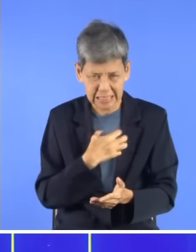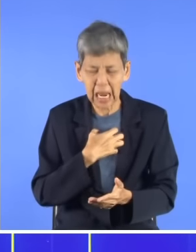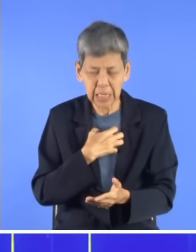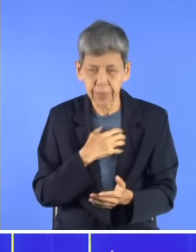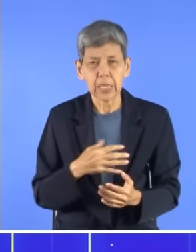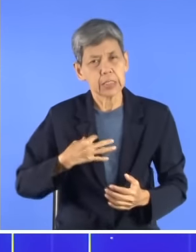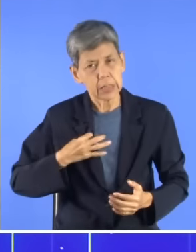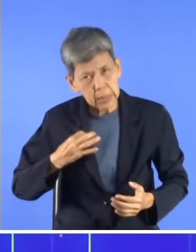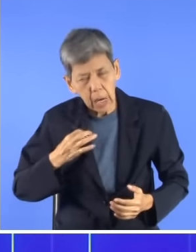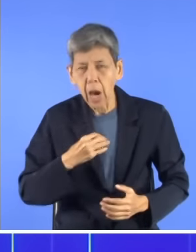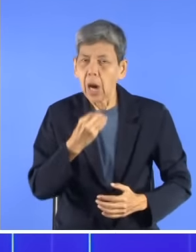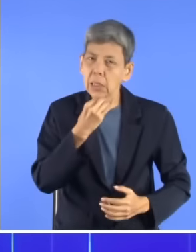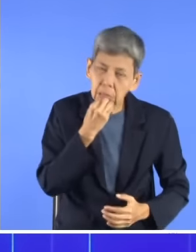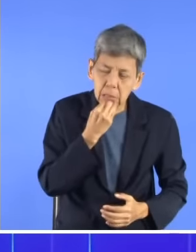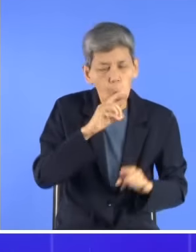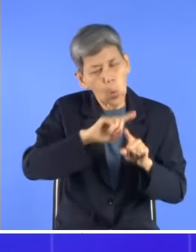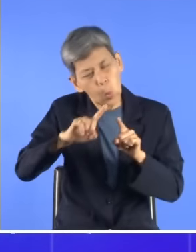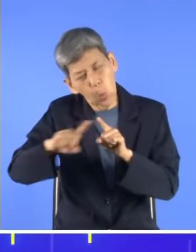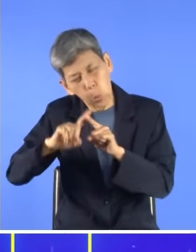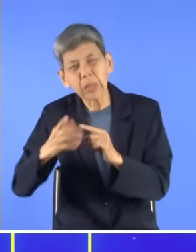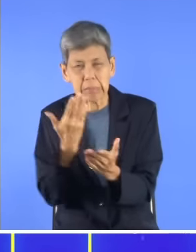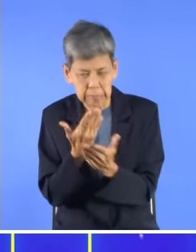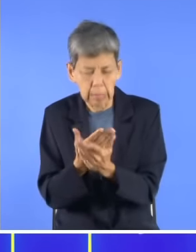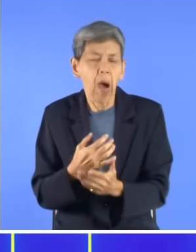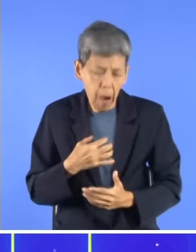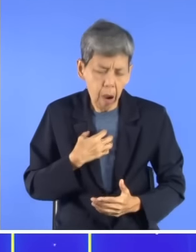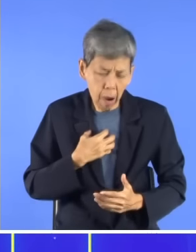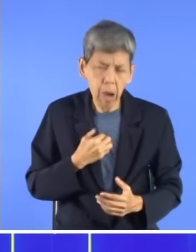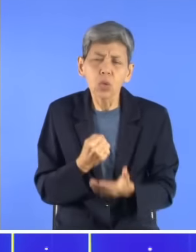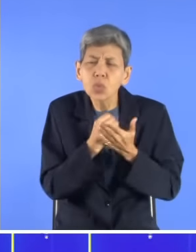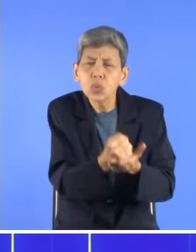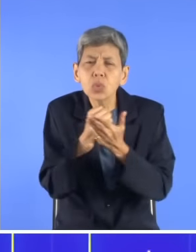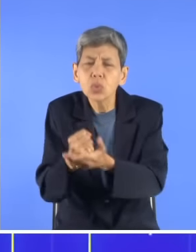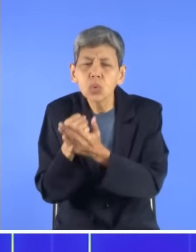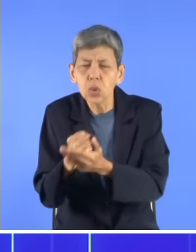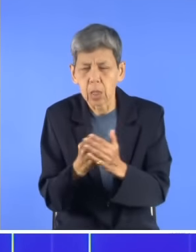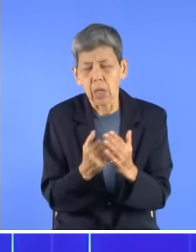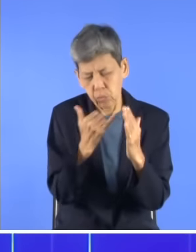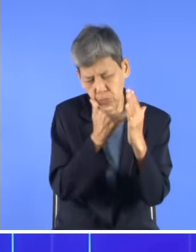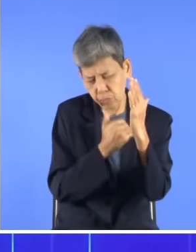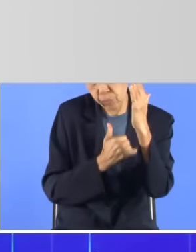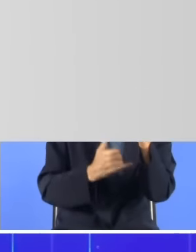เสื้อผ้าอาหารแห้งข้าวของเครื่องใช้เงินก็ต้องการเหมือนกันเพราะว่าเอาไปช่วยเหลือลงพื้นที่นะคะ